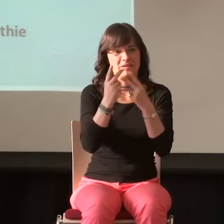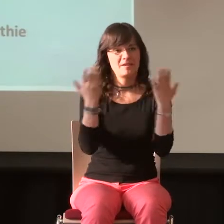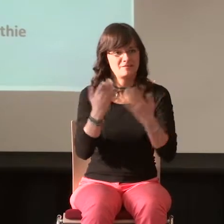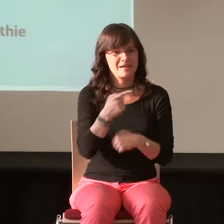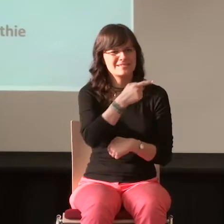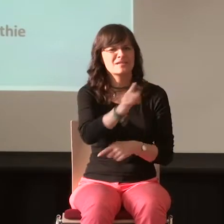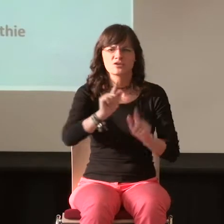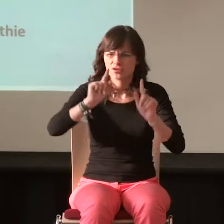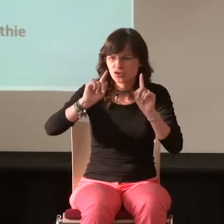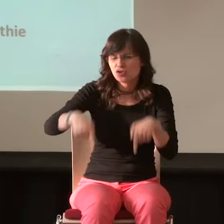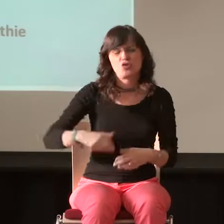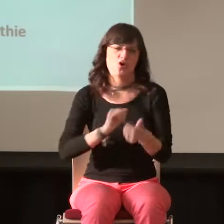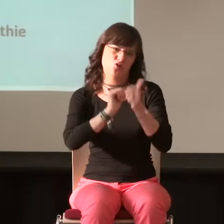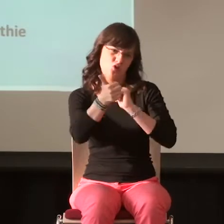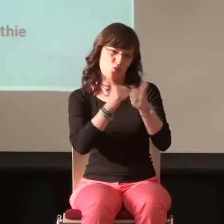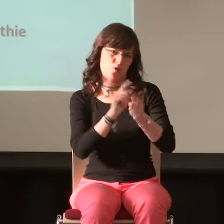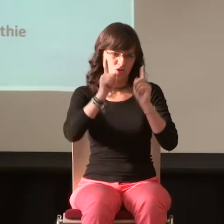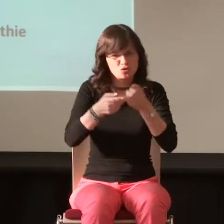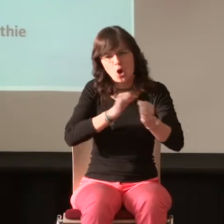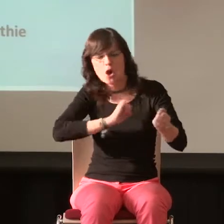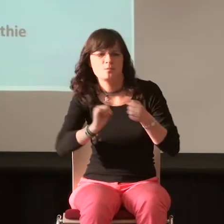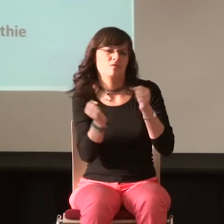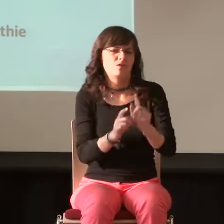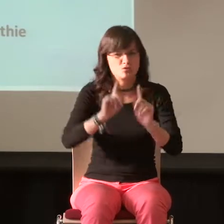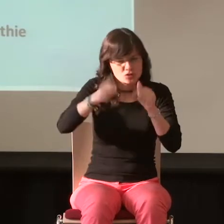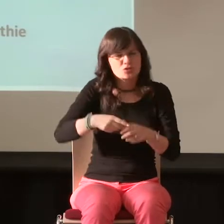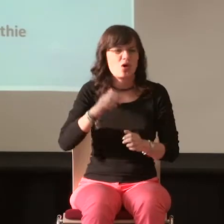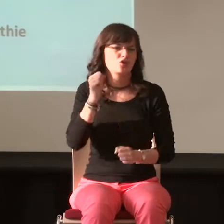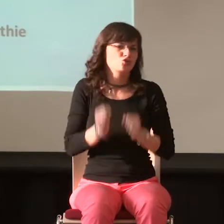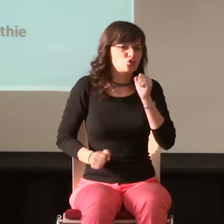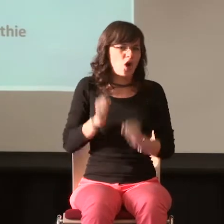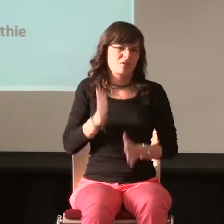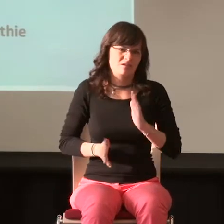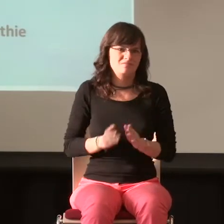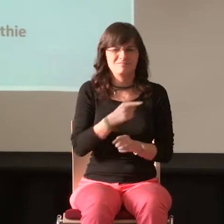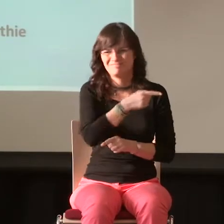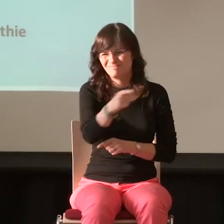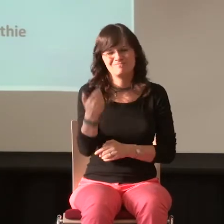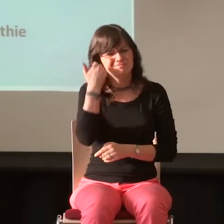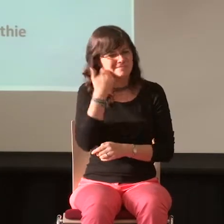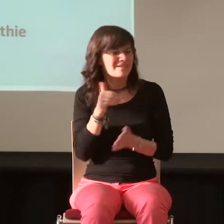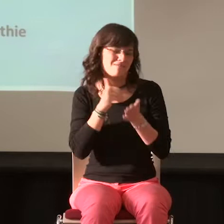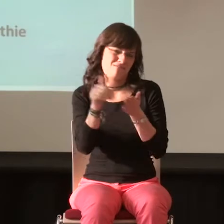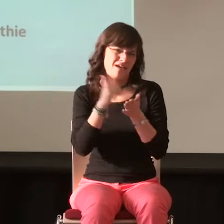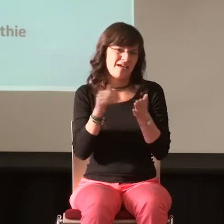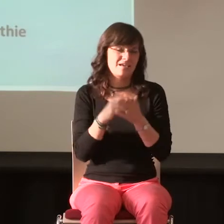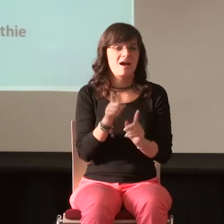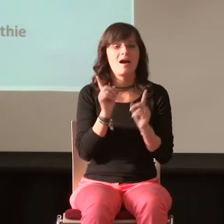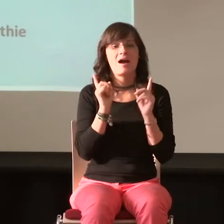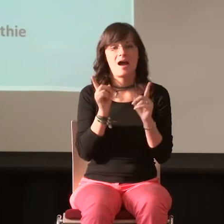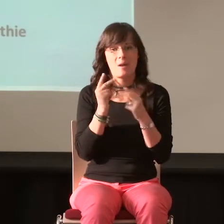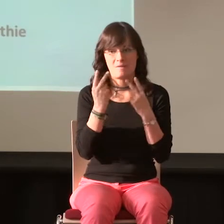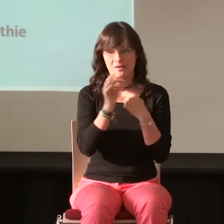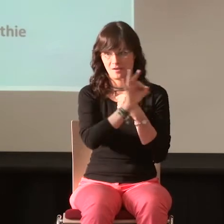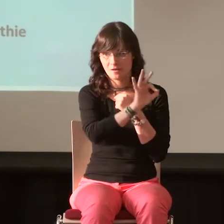Sie sollen sich bewegen, das ist ganz wichtig, Sie sollen joggen, Sie sollen laufen und so weiter und Sportarten betreiben, aber was wichtig ist für Sie